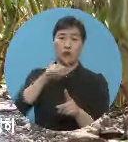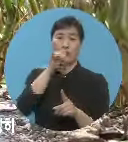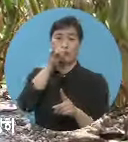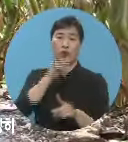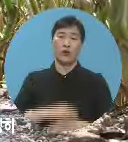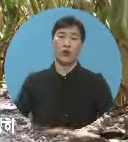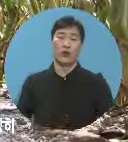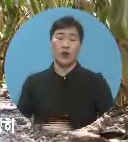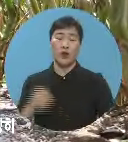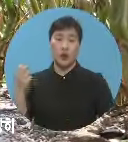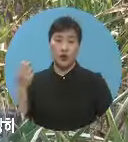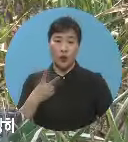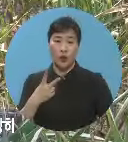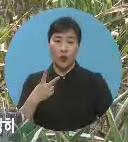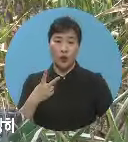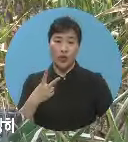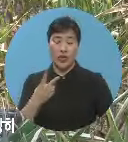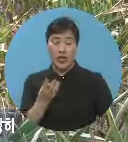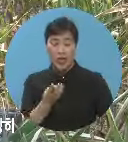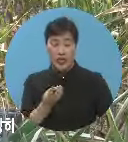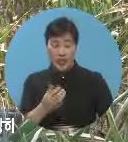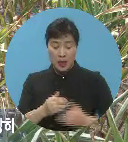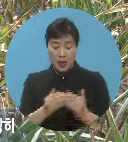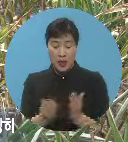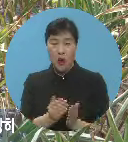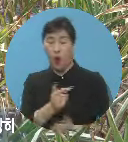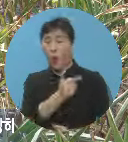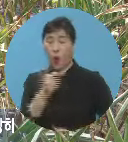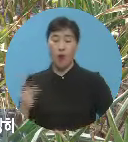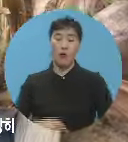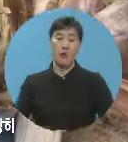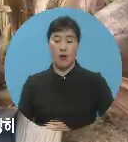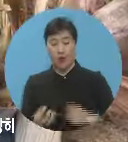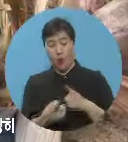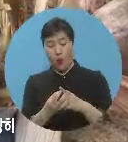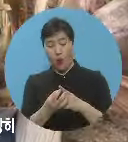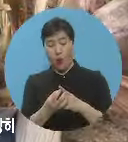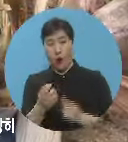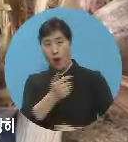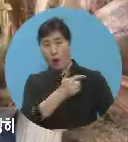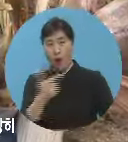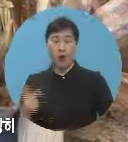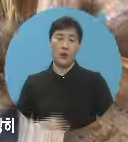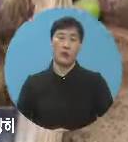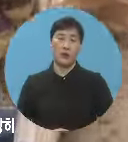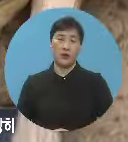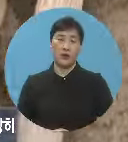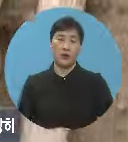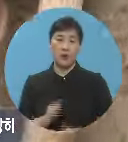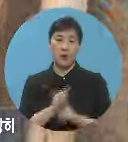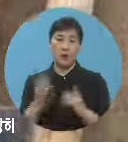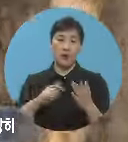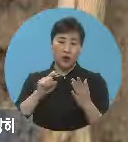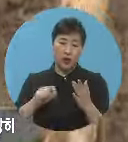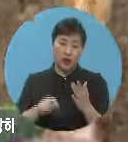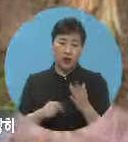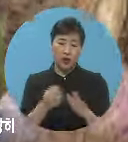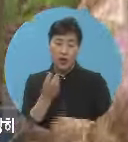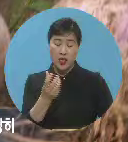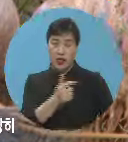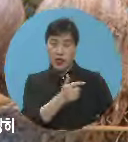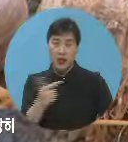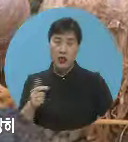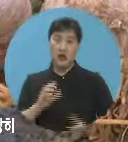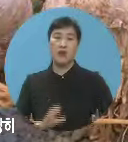마을입니다 그리고 이 주아가 굉장히 큰 다 줘 이렇게 큰 줄 알 가진 그 막 말